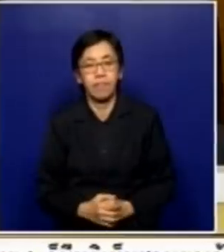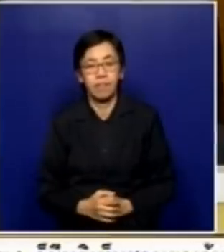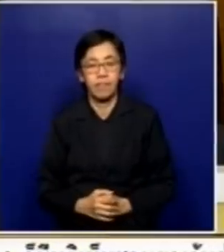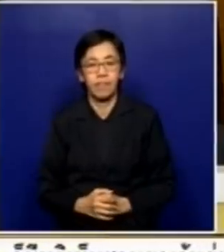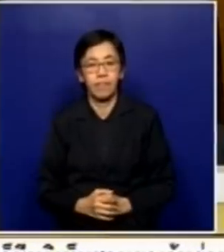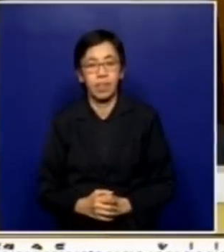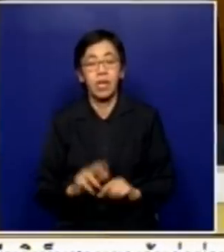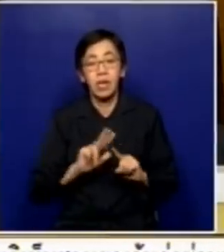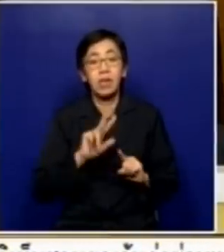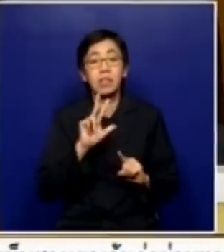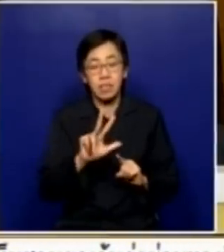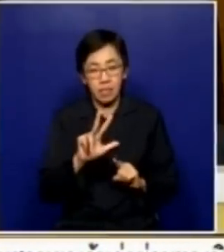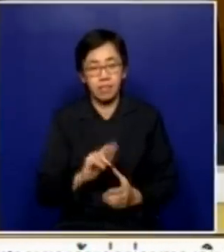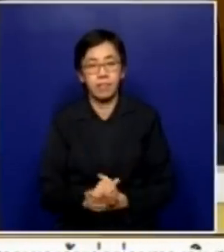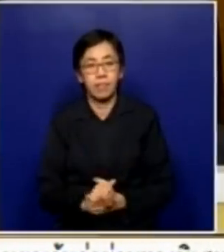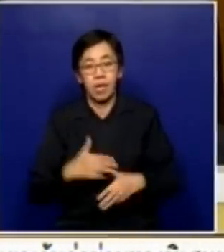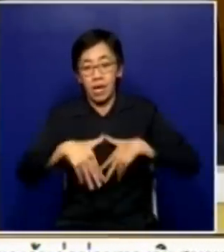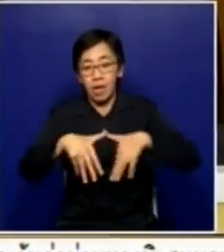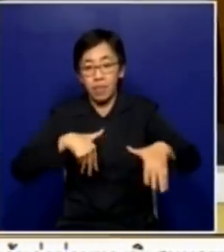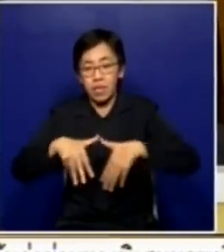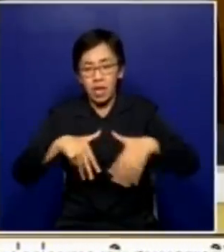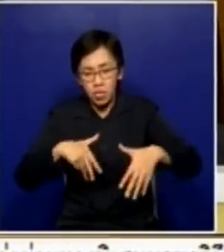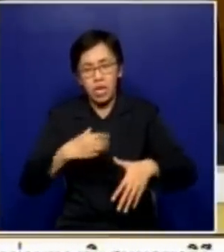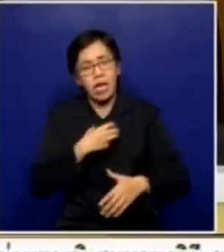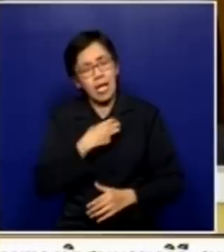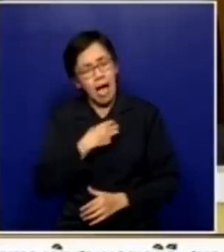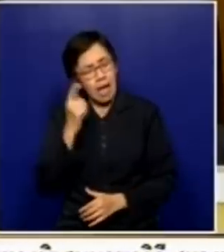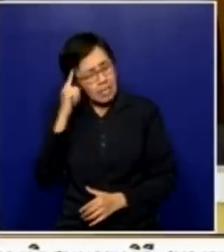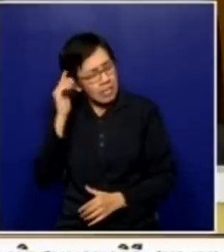ข้อเสนอข้อที่ 3 เพื่ให้ปชาชนสามาถกหนดอนาคตของตเองได้